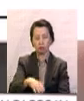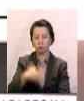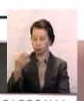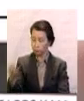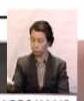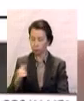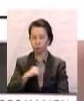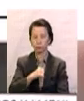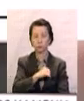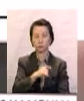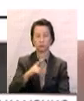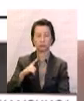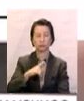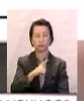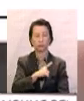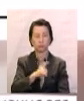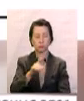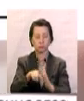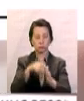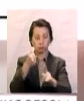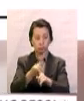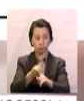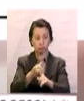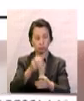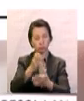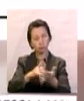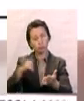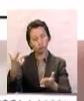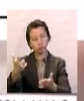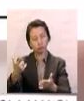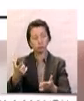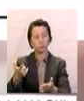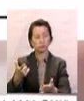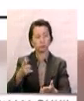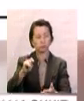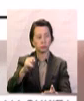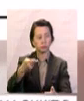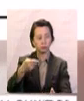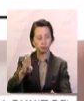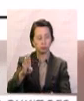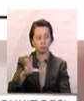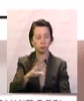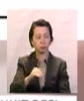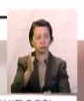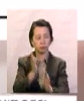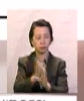merupakan ahli lembaga pengarah di beberapa syarikat dalam kumpulan BHB dan Bank Islam.